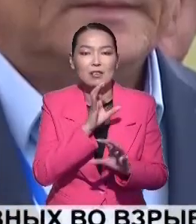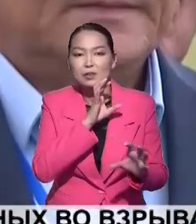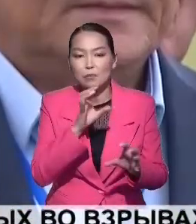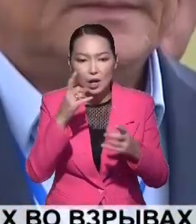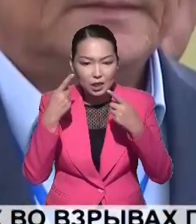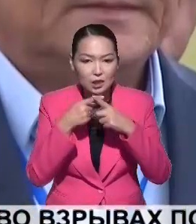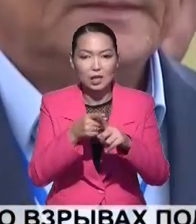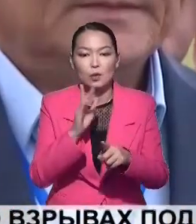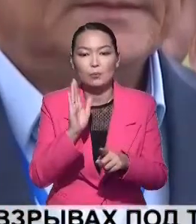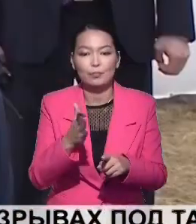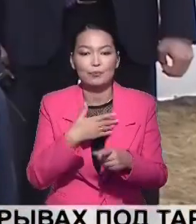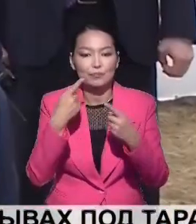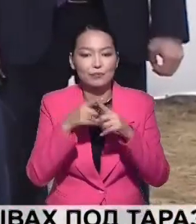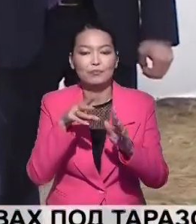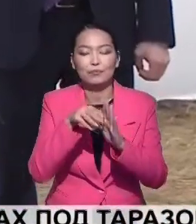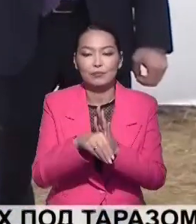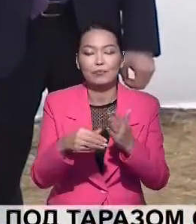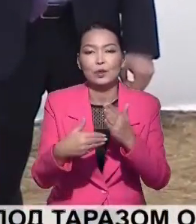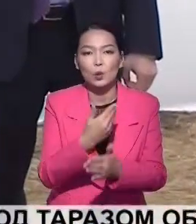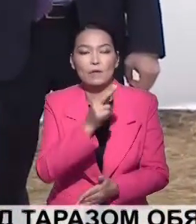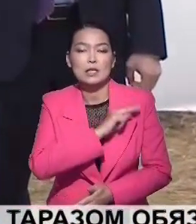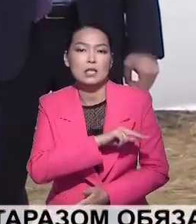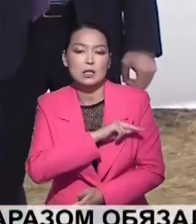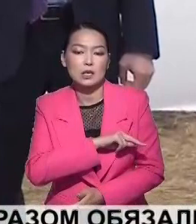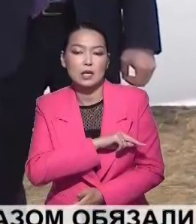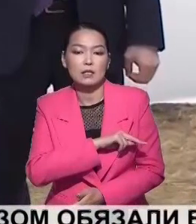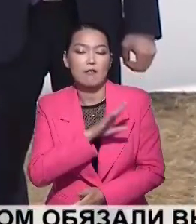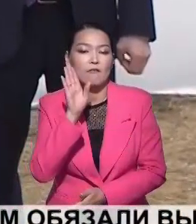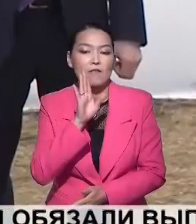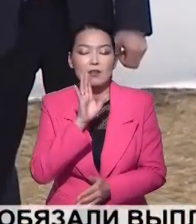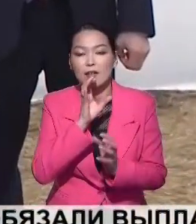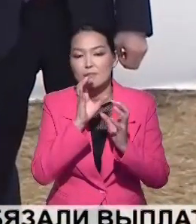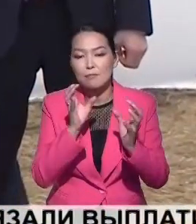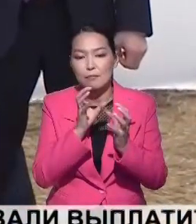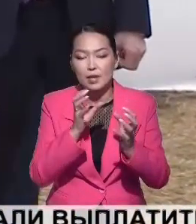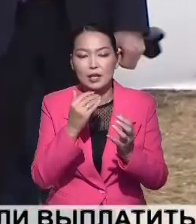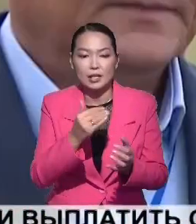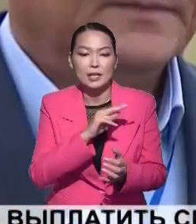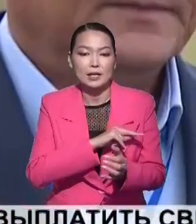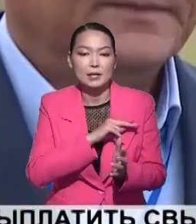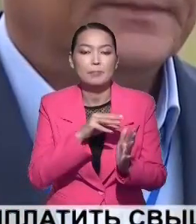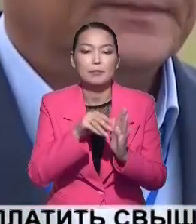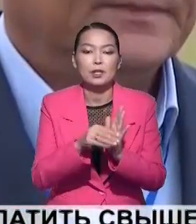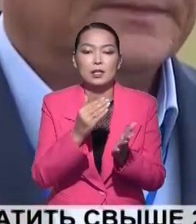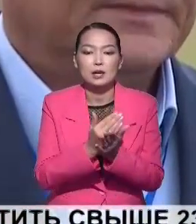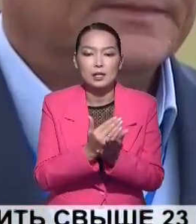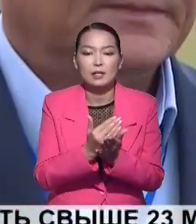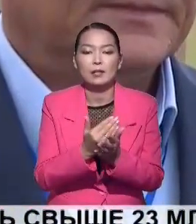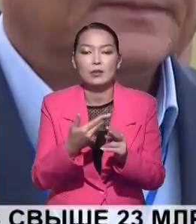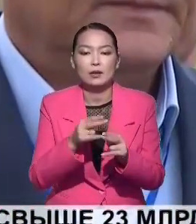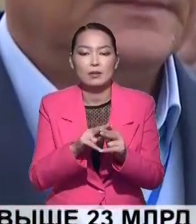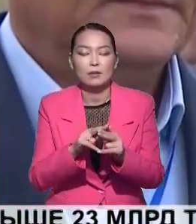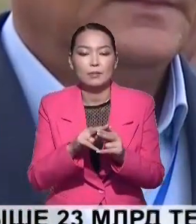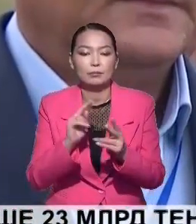Мы разработали и внедрили новую систему влагосберегающей системы земледелия. В течение 7 лет мы